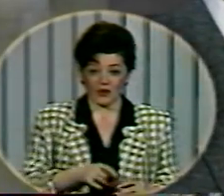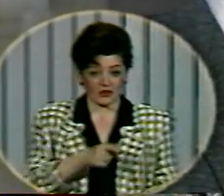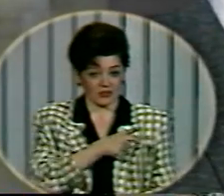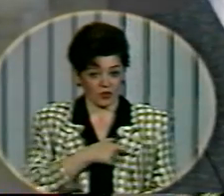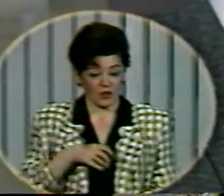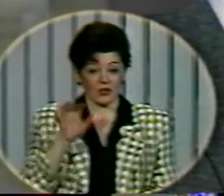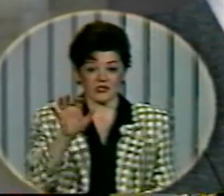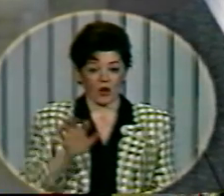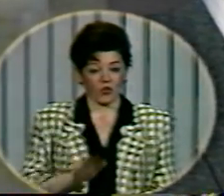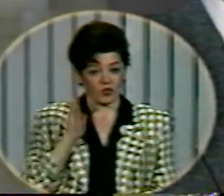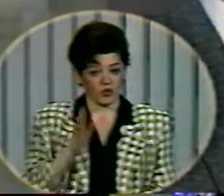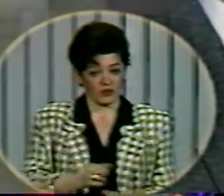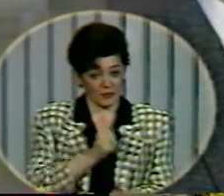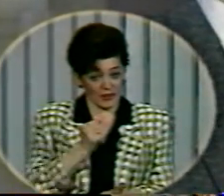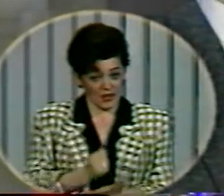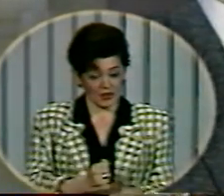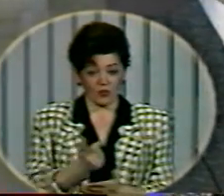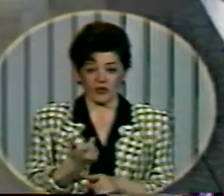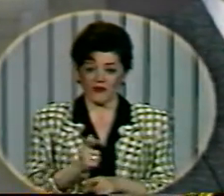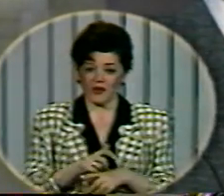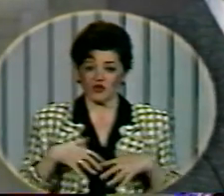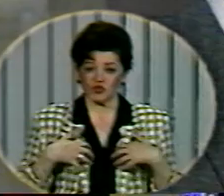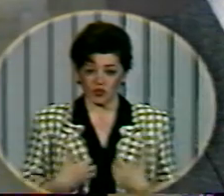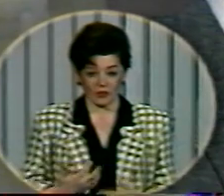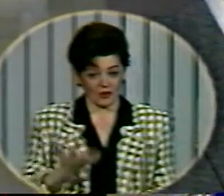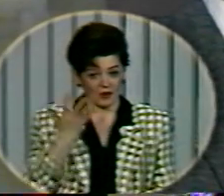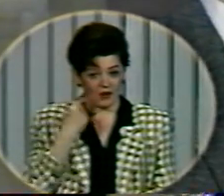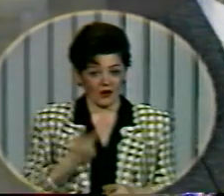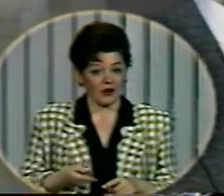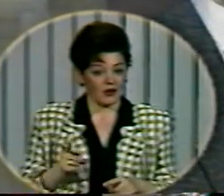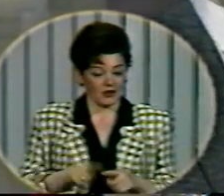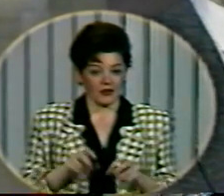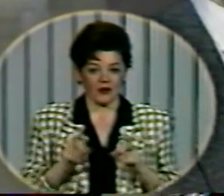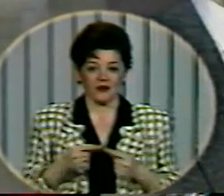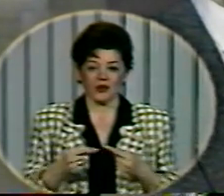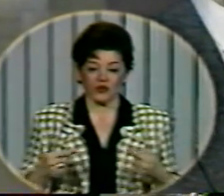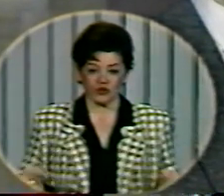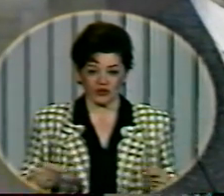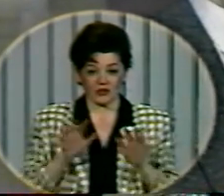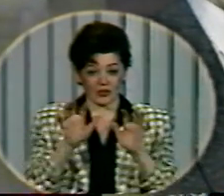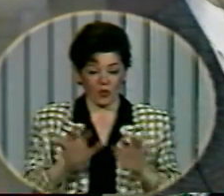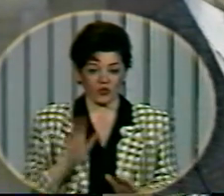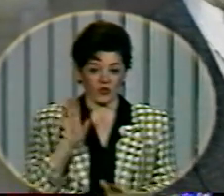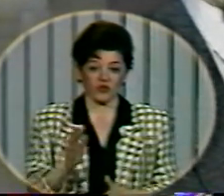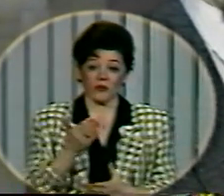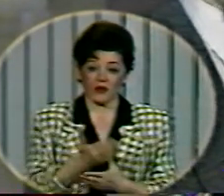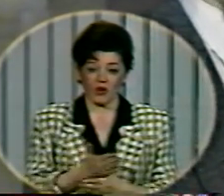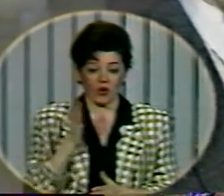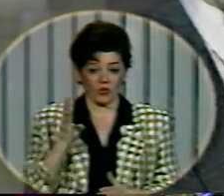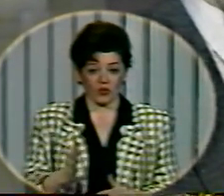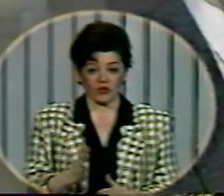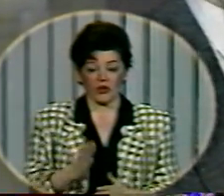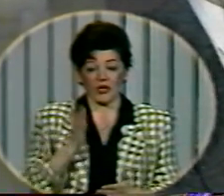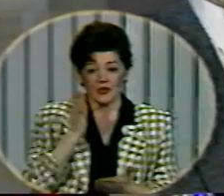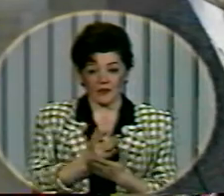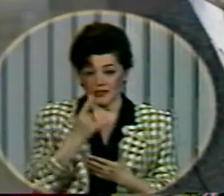Закон будет принятый, але будет вельми сумно, коли гэты, як и некоторые іншие законы, будет половинчаты. Коли он будет покидать